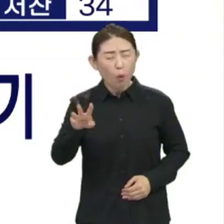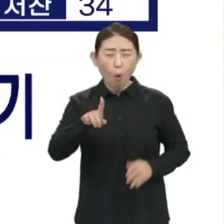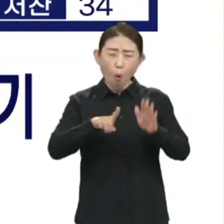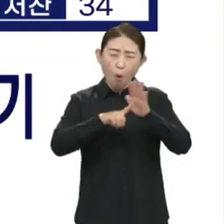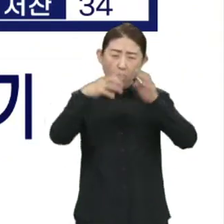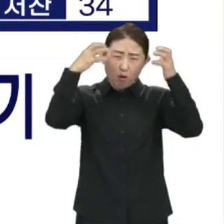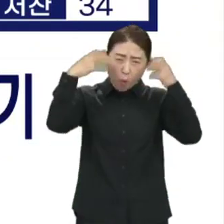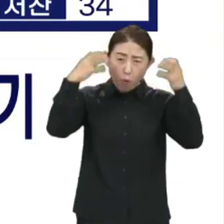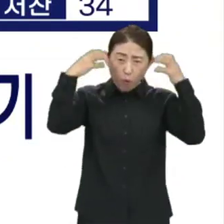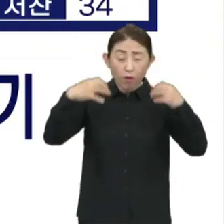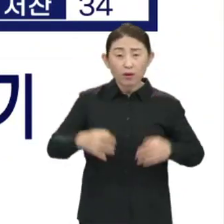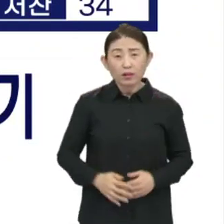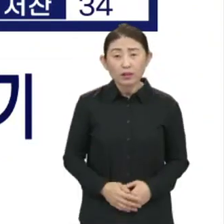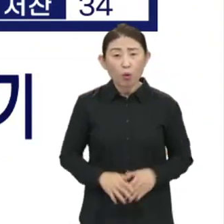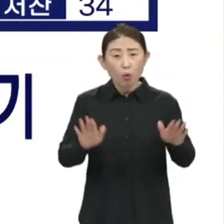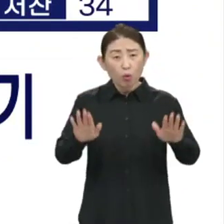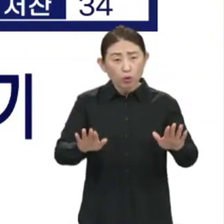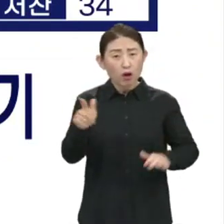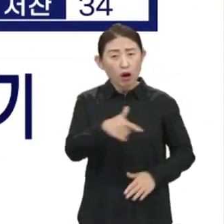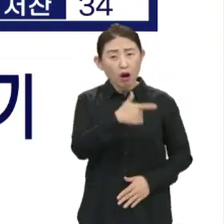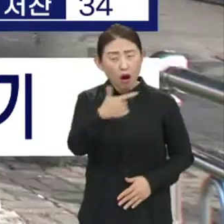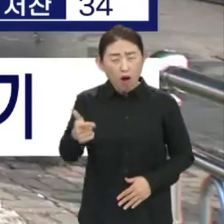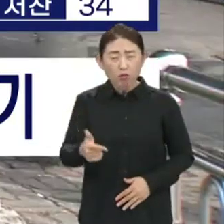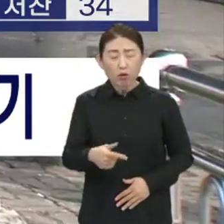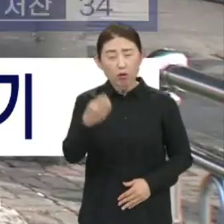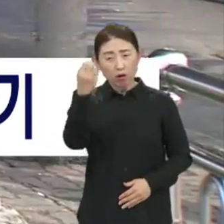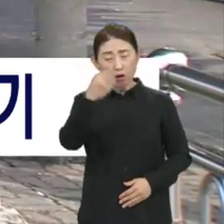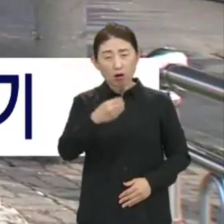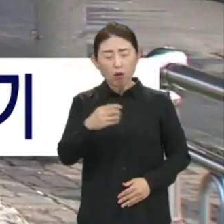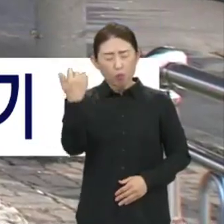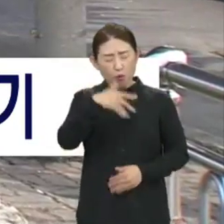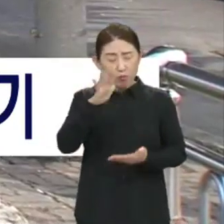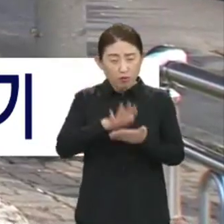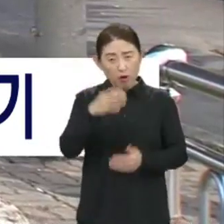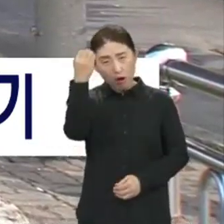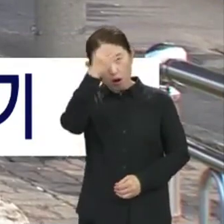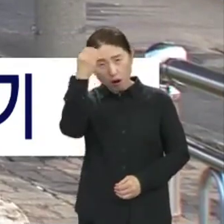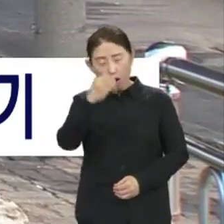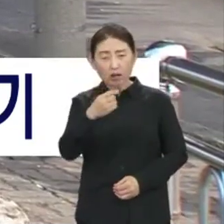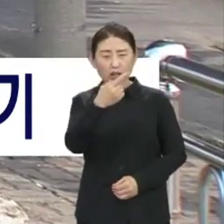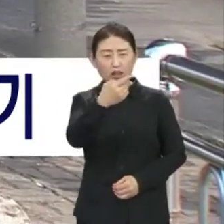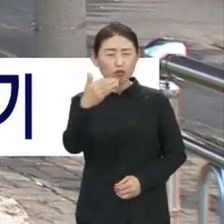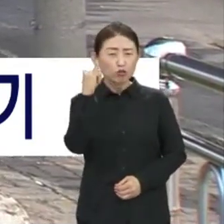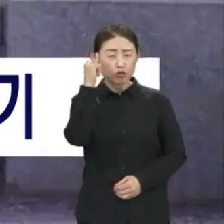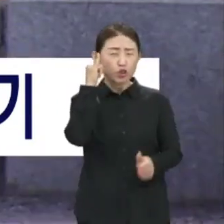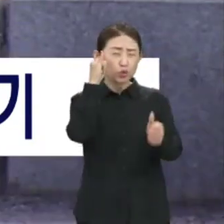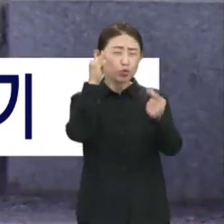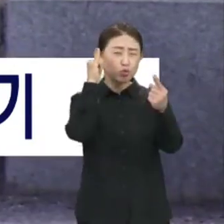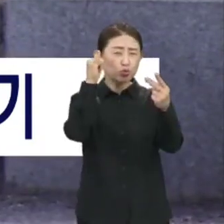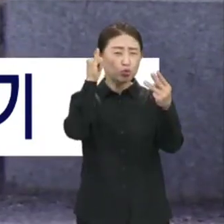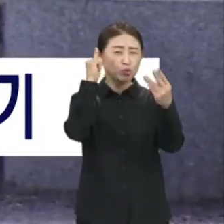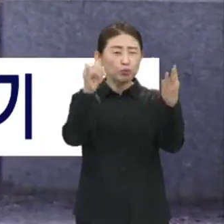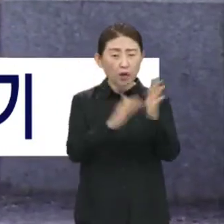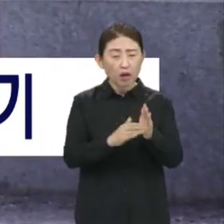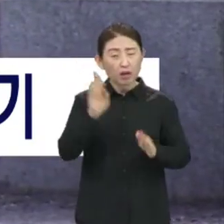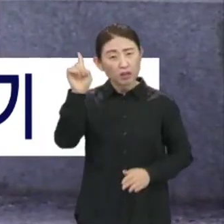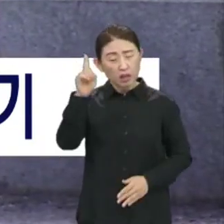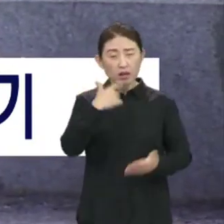웃도는 무더위가 이어졌고 오늘 하루에만 4건의 온열질환 의심 신고가 접수됐습니다. 기상청은 내일